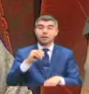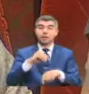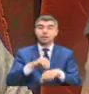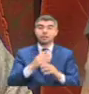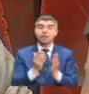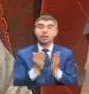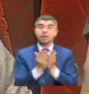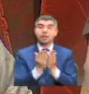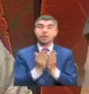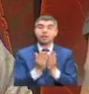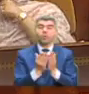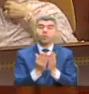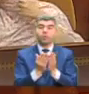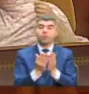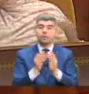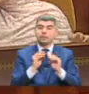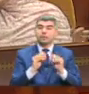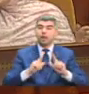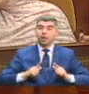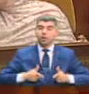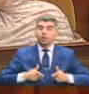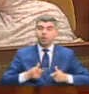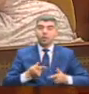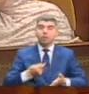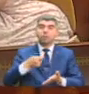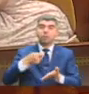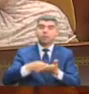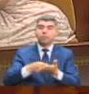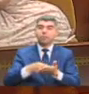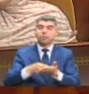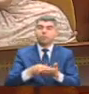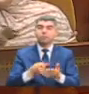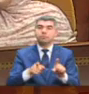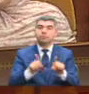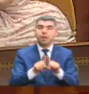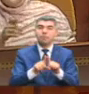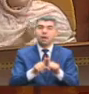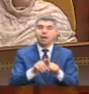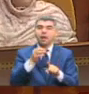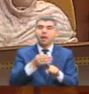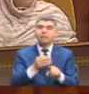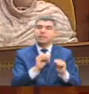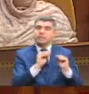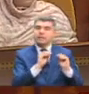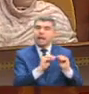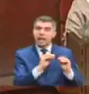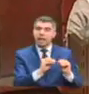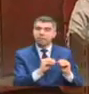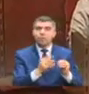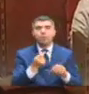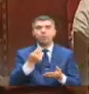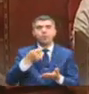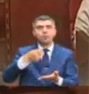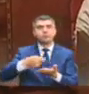التعليم الخصوصي عنده هدف تربوي وعنده هدف استثماري، هذا عادي.